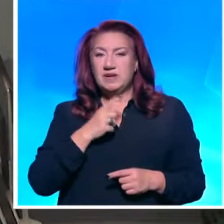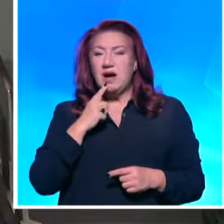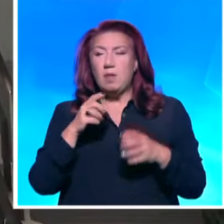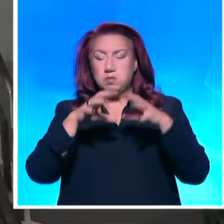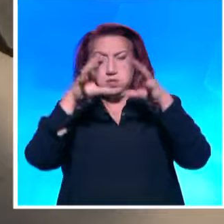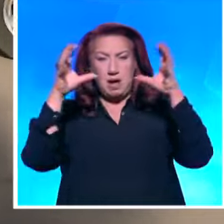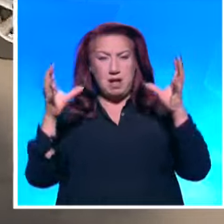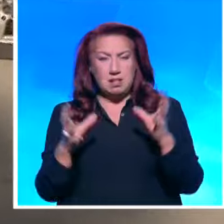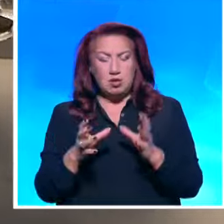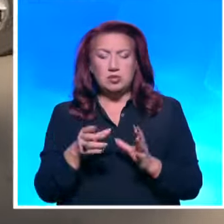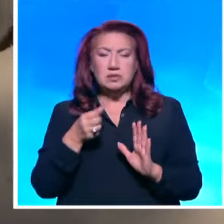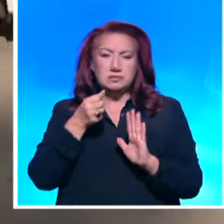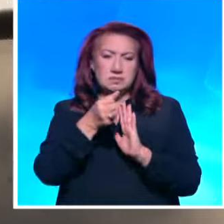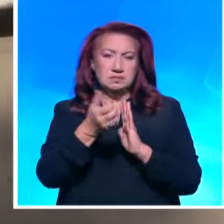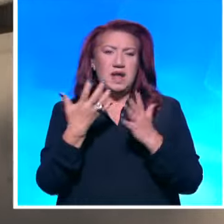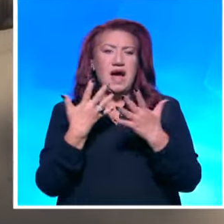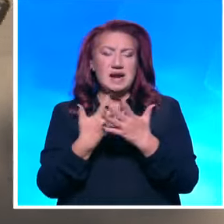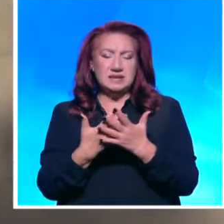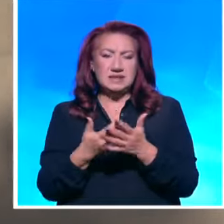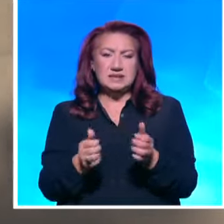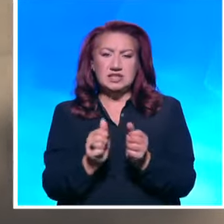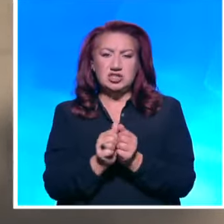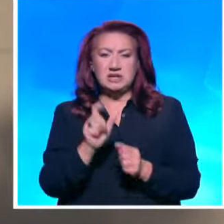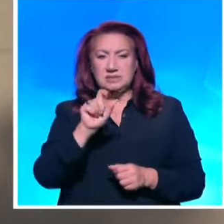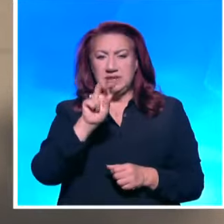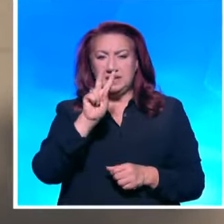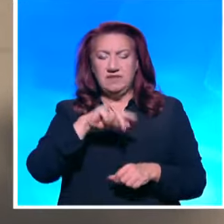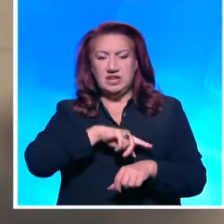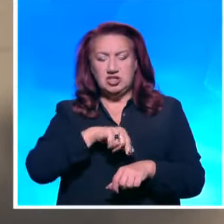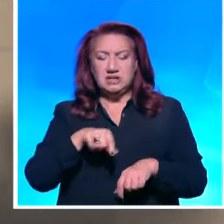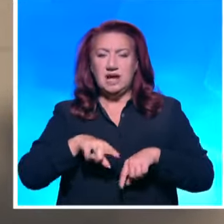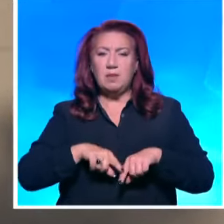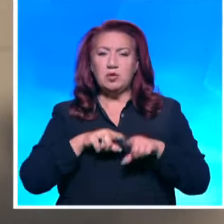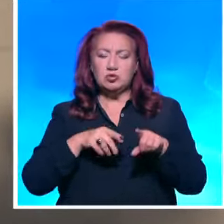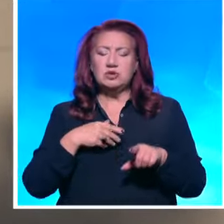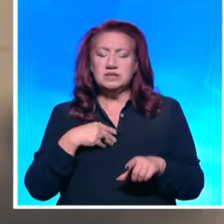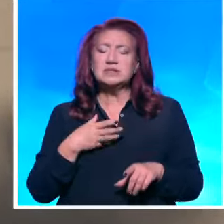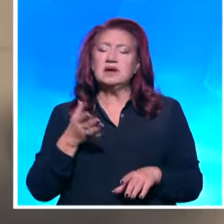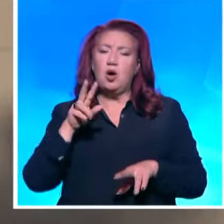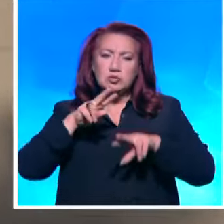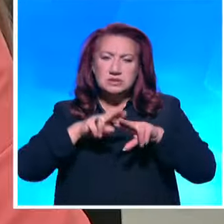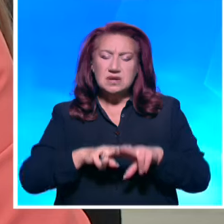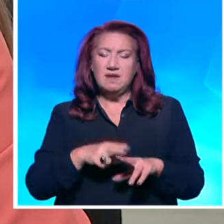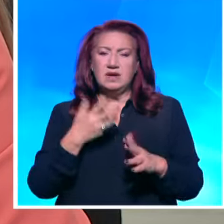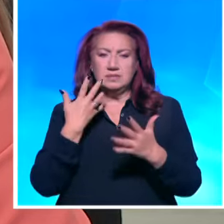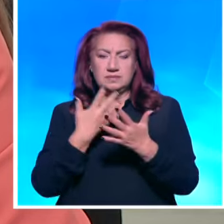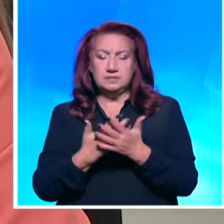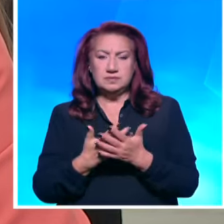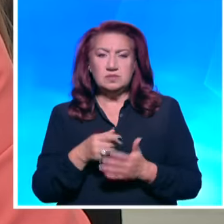Той е задържан за 72 часа. Прокуратурата иска задържането му под стража. Тъй като същия е